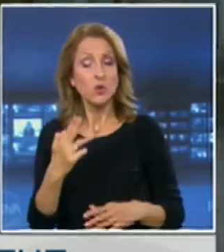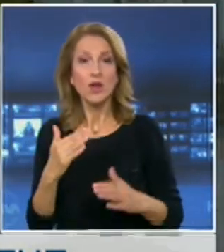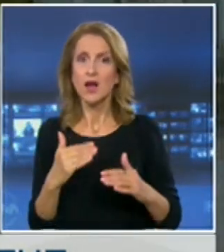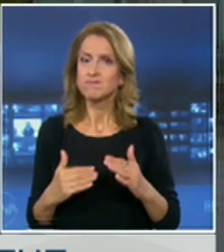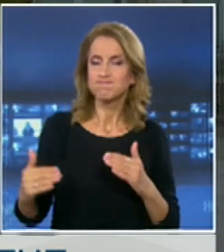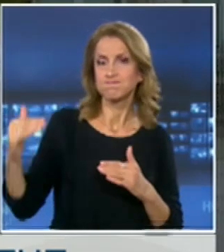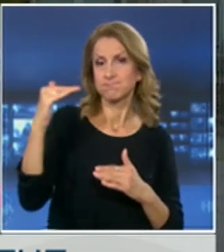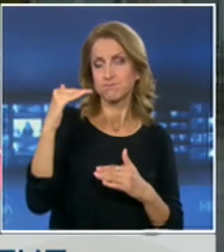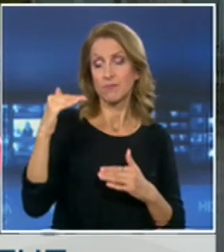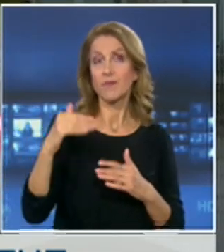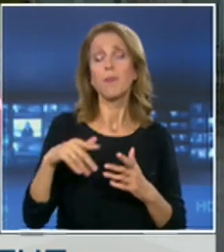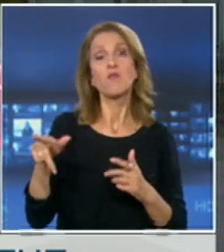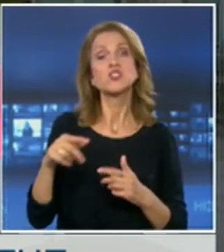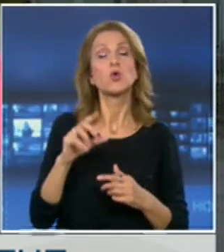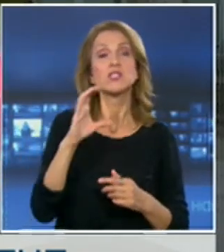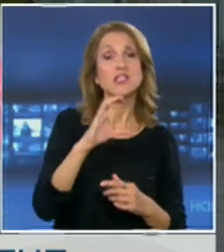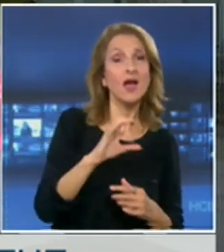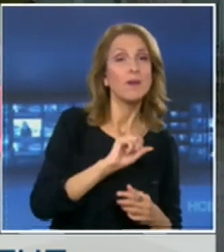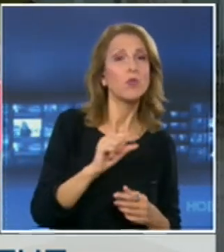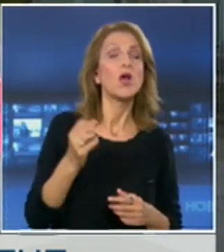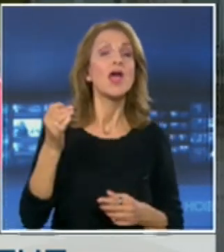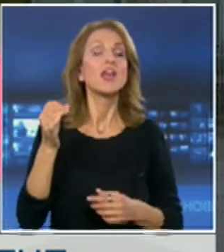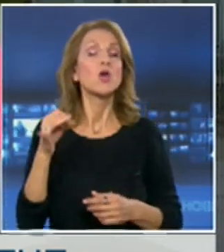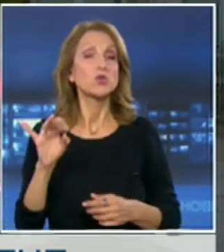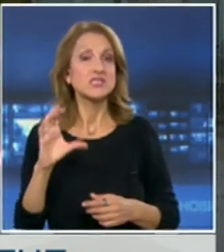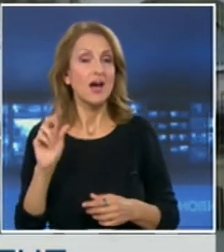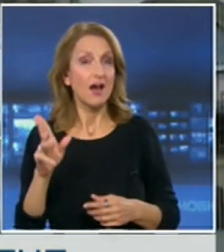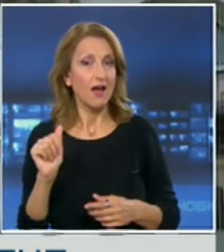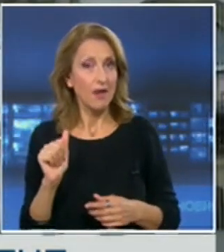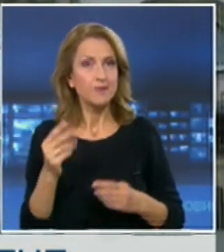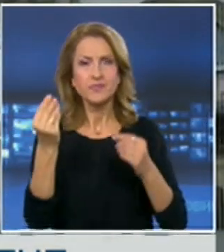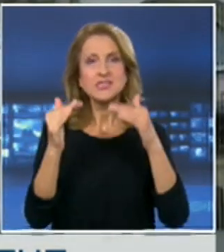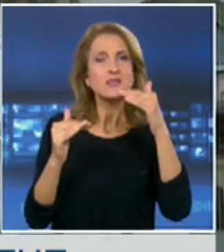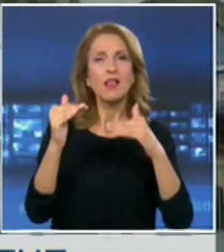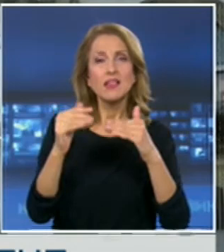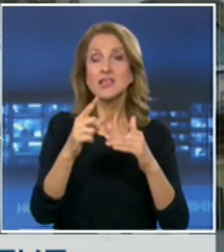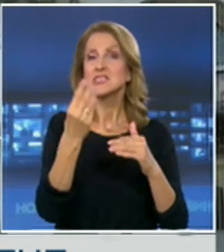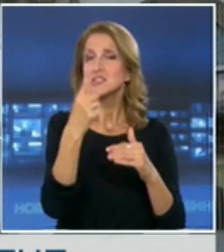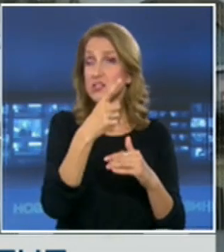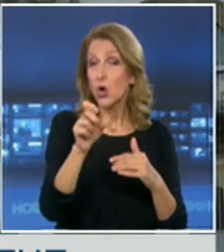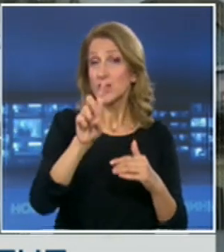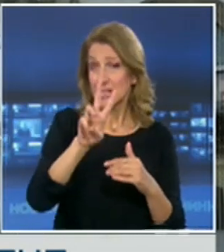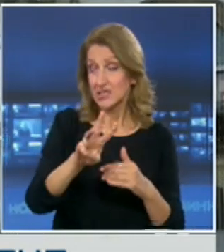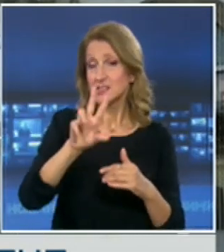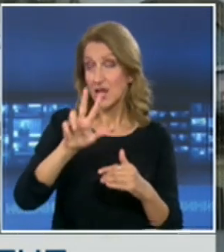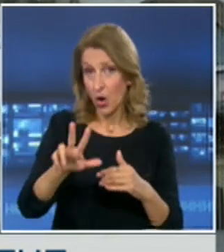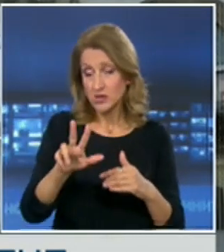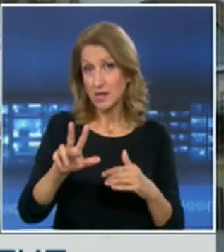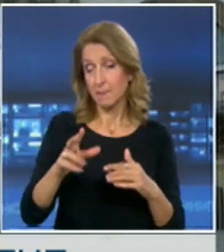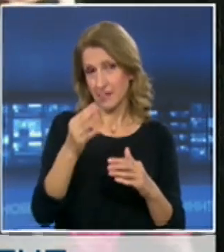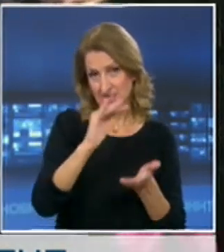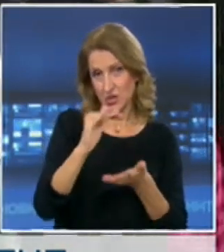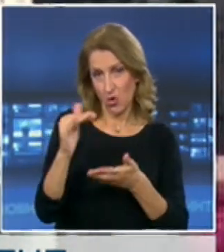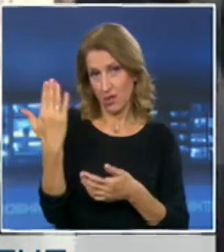фаворити Сингапур и Осака. Проучването сравнява цените на 138 стоки и услуги в 130 града